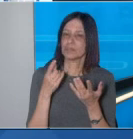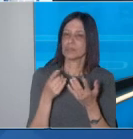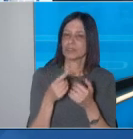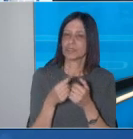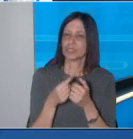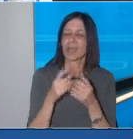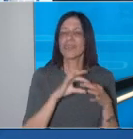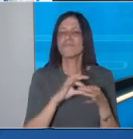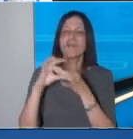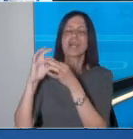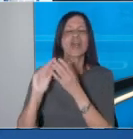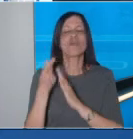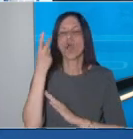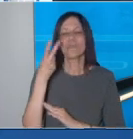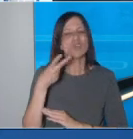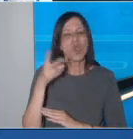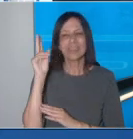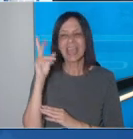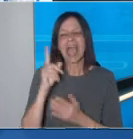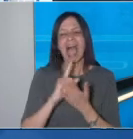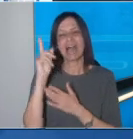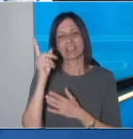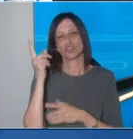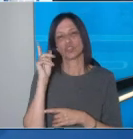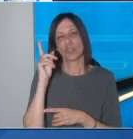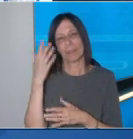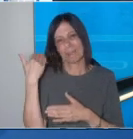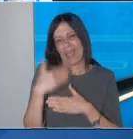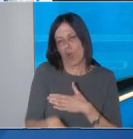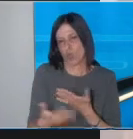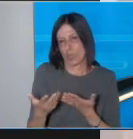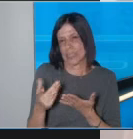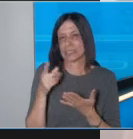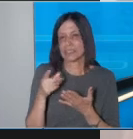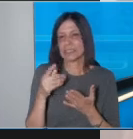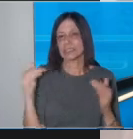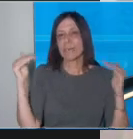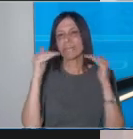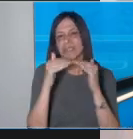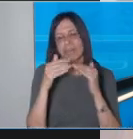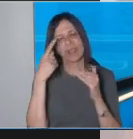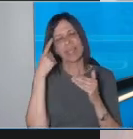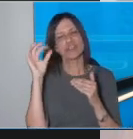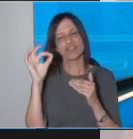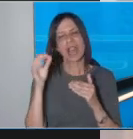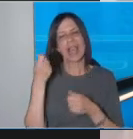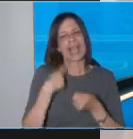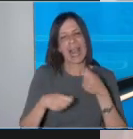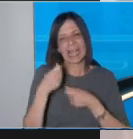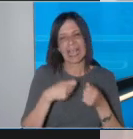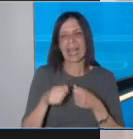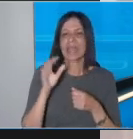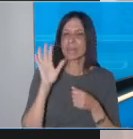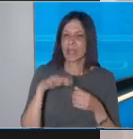בהחלט האינפלציה הגבוהה ביותר ב-11 השנים האחרונות. צריך לומר שזה בהתאם לתחזיות של הכלכלנים, גם